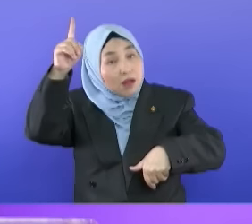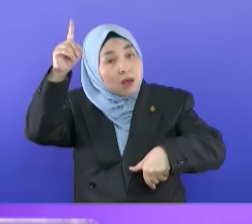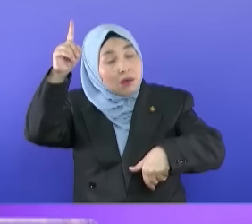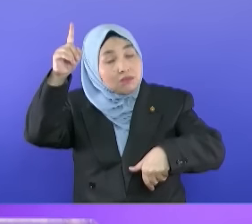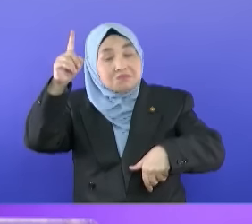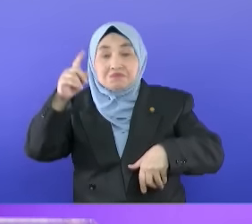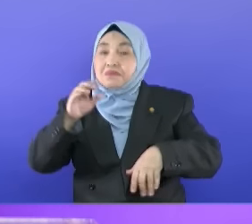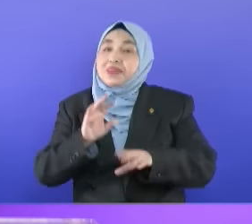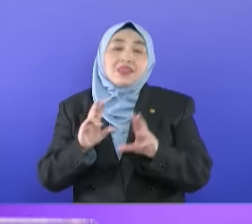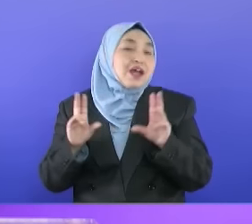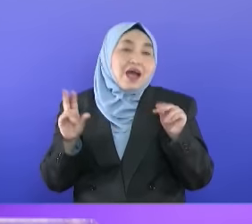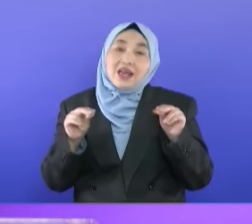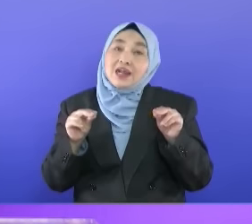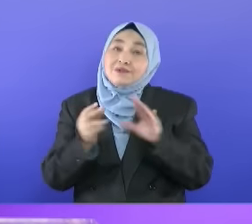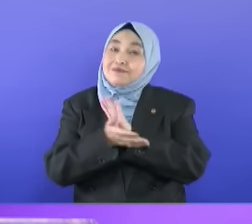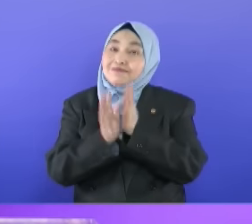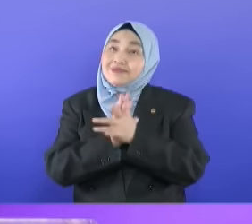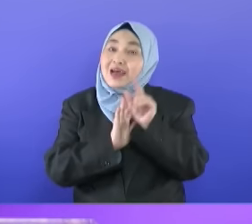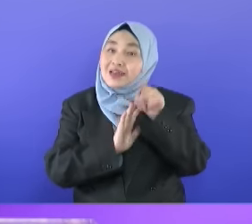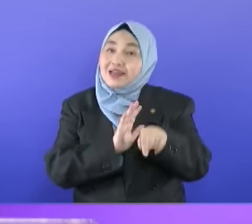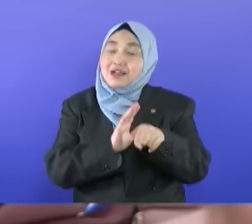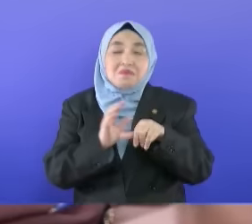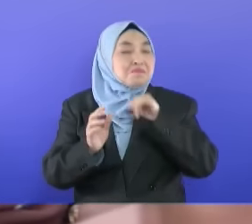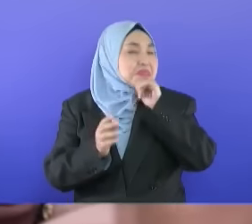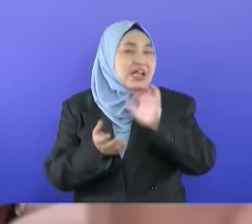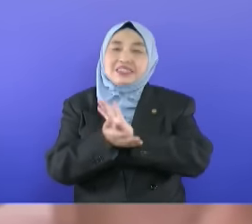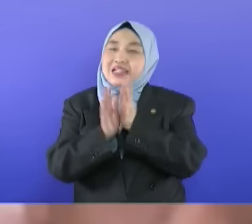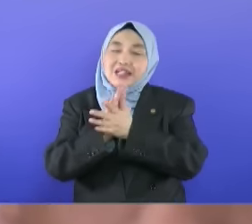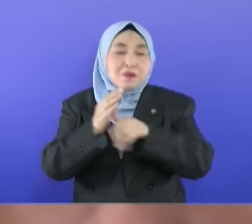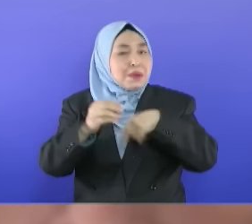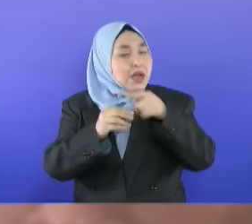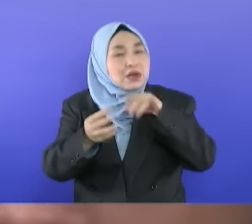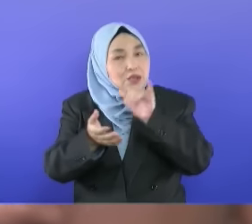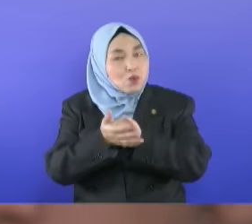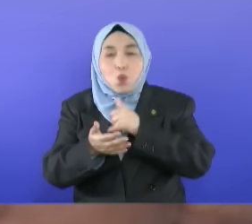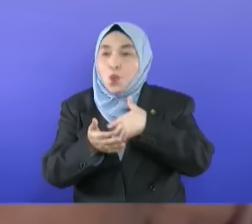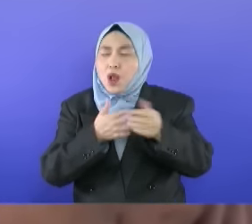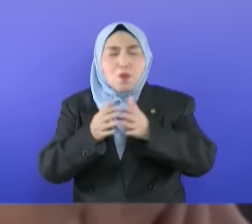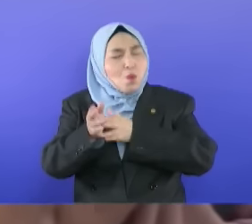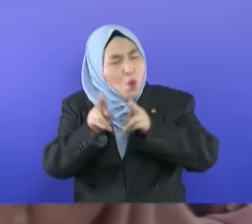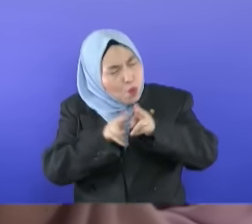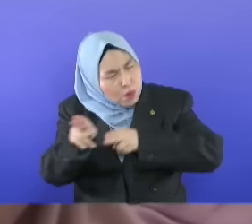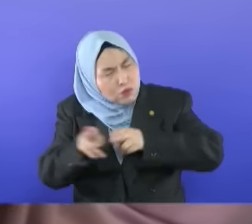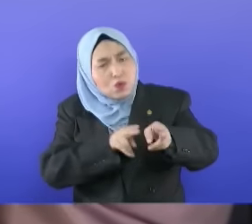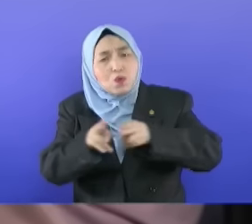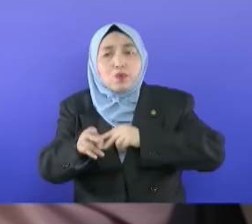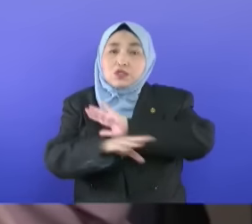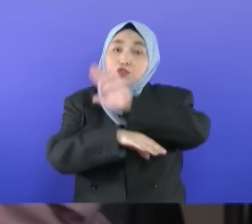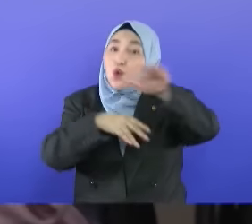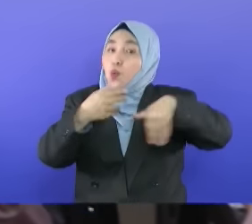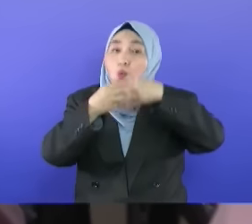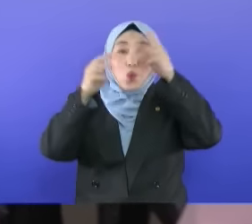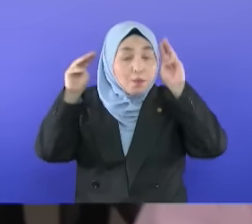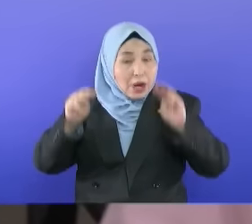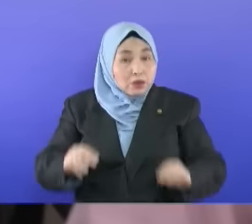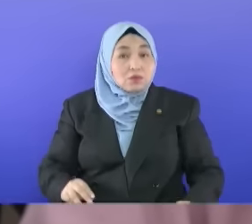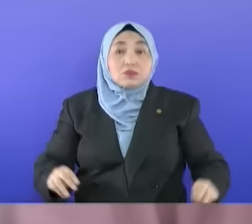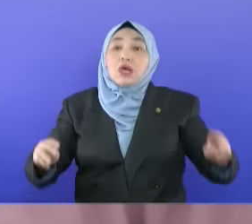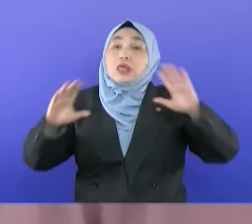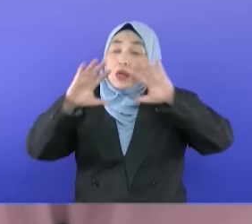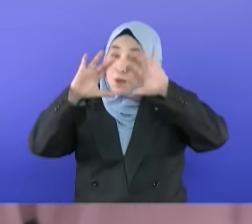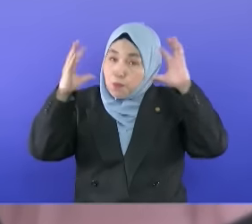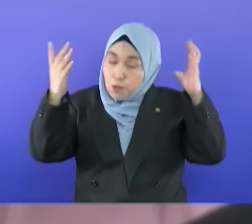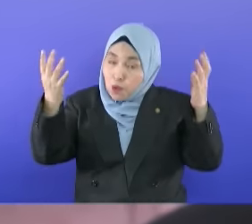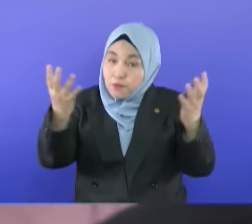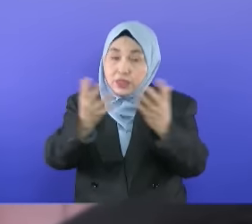tidak ada Kun maka tidak berlakulah peristiwa tersebut walaupun diusahakan oleh seluruh manusia di atas muka